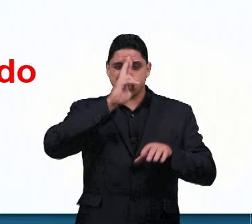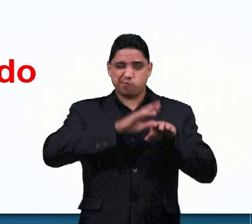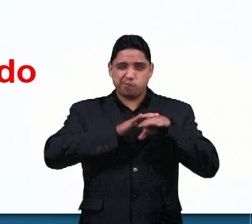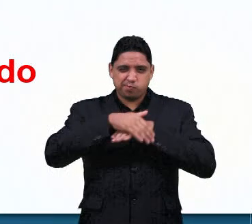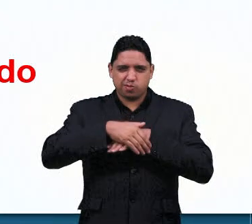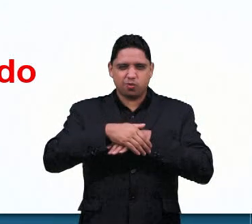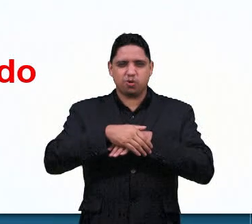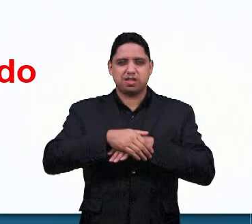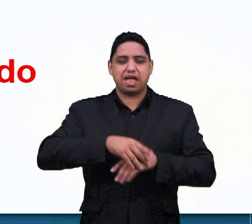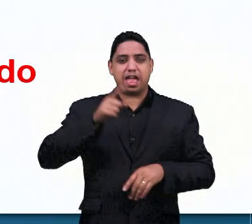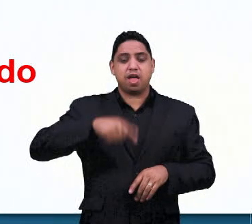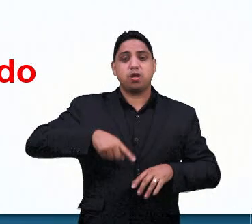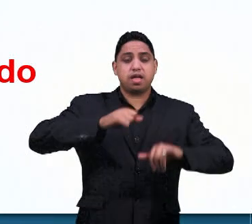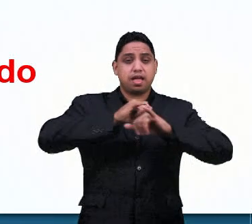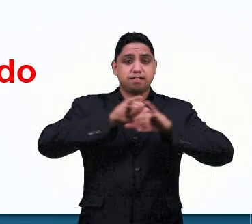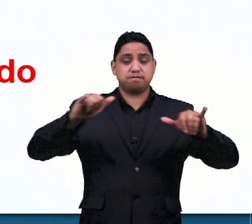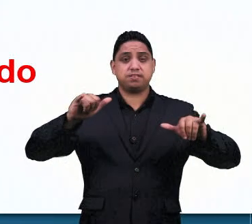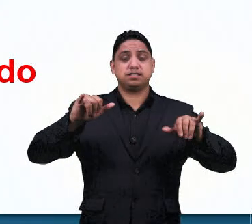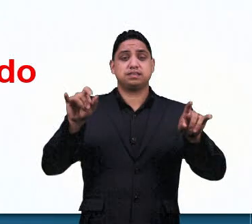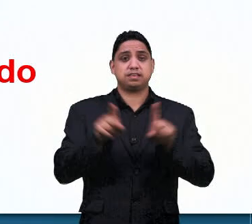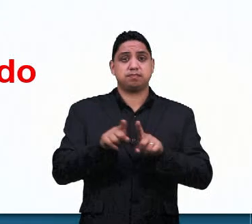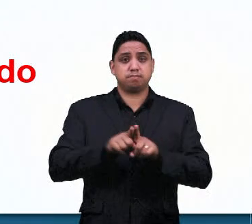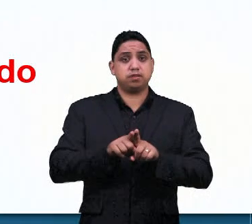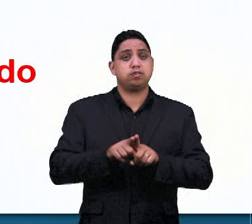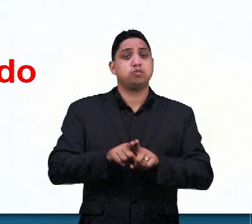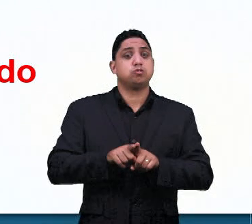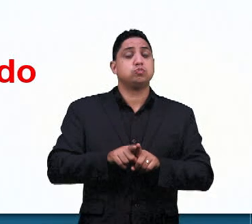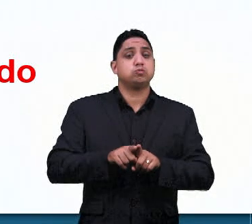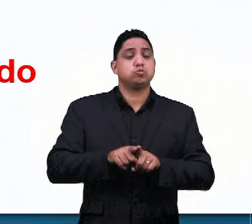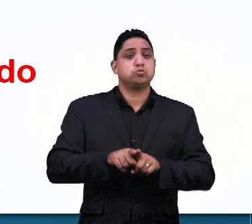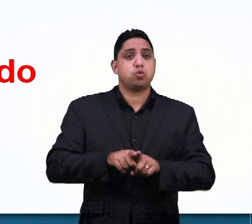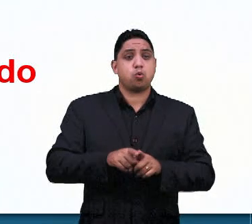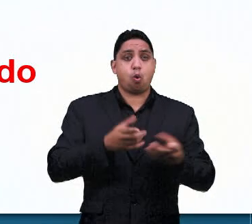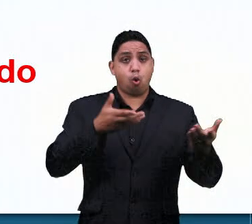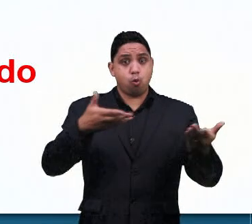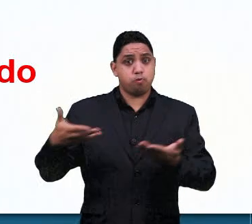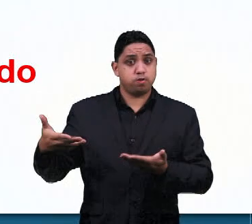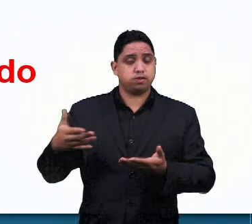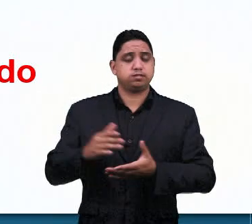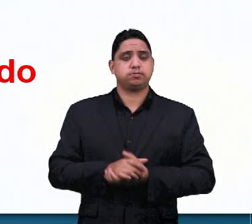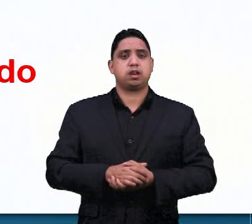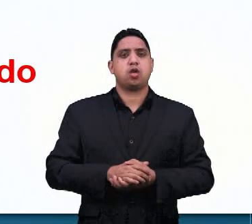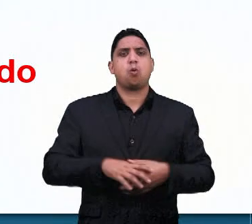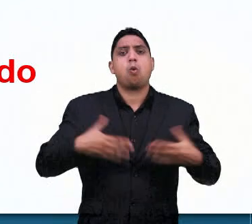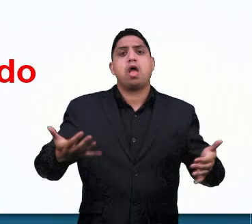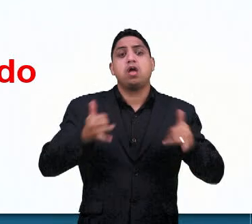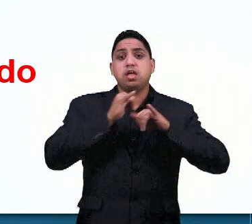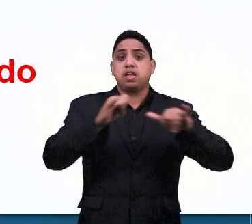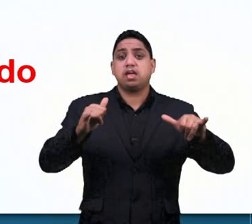la responsabilité de porter le cri de la minuit, c'est du Saint-Esprit. Ce sont les annonces